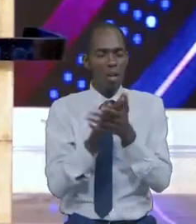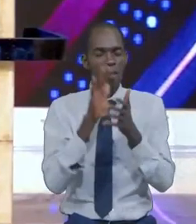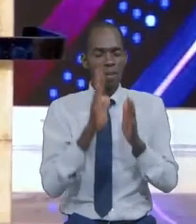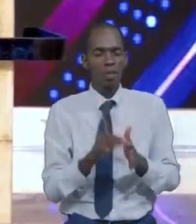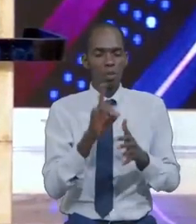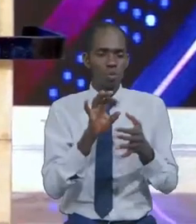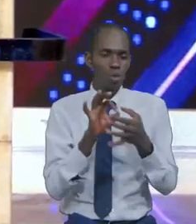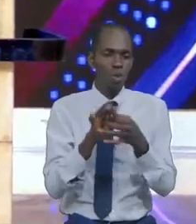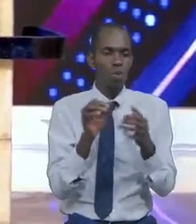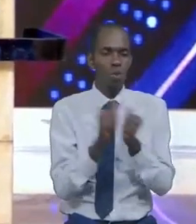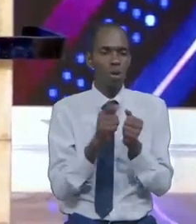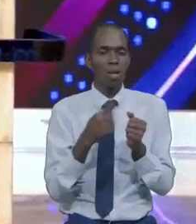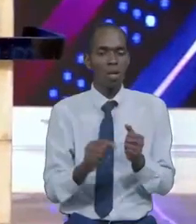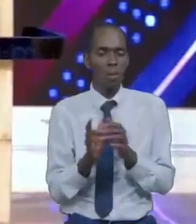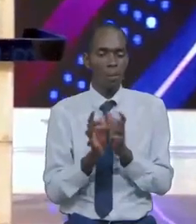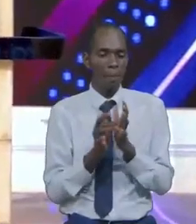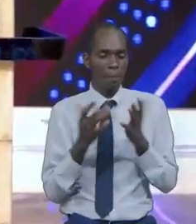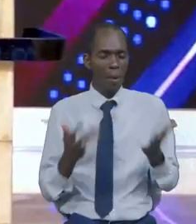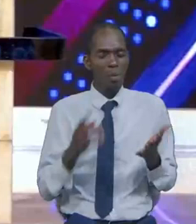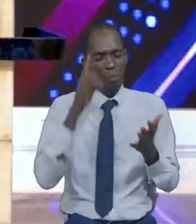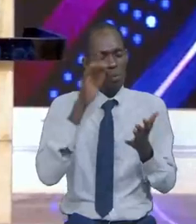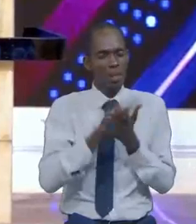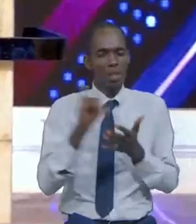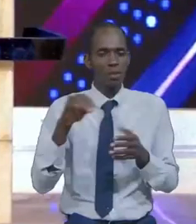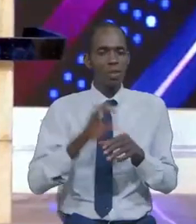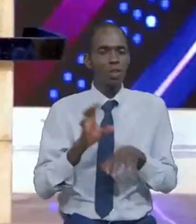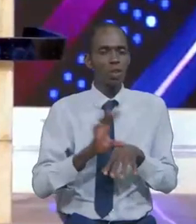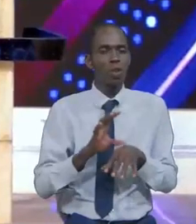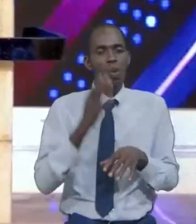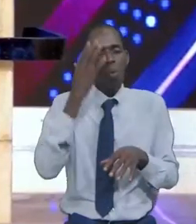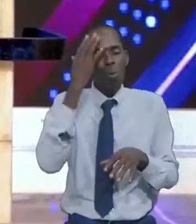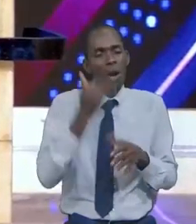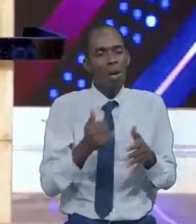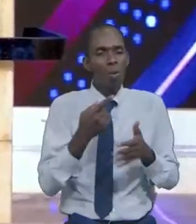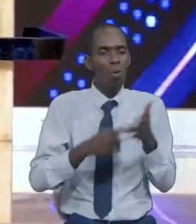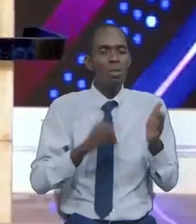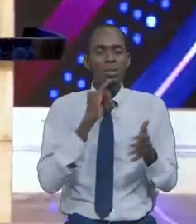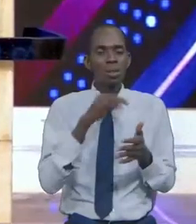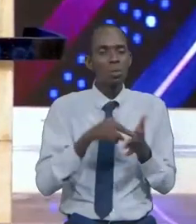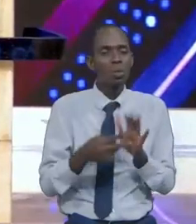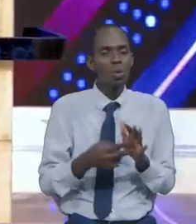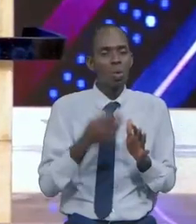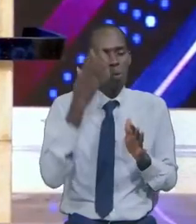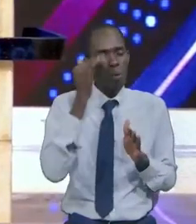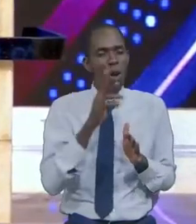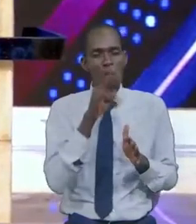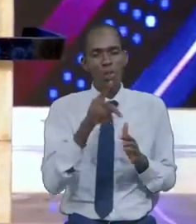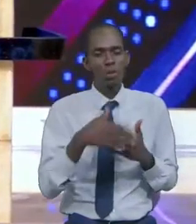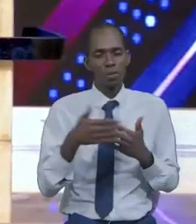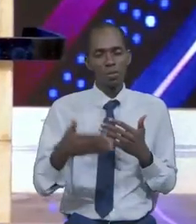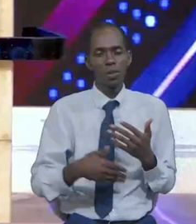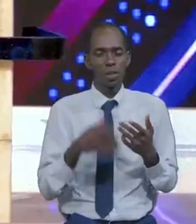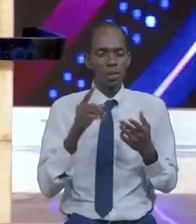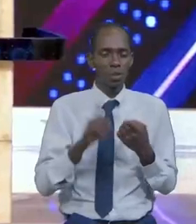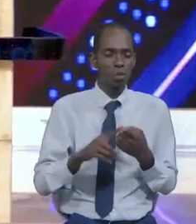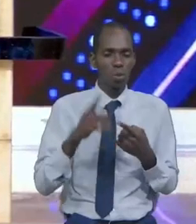aux autres croyants, tu te connectes à une église biblique. Quel en est l'objectif? Pourquoi tu t'affilies à une église biblique?